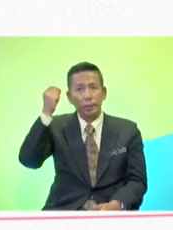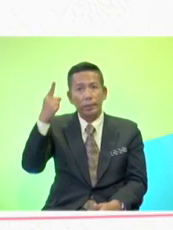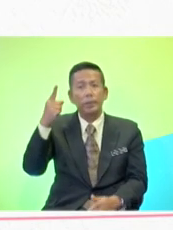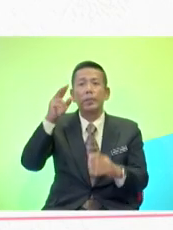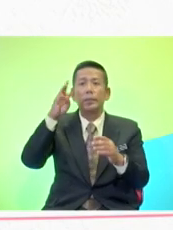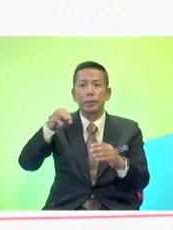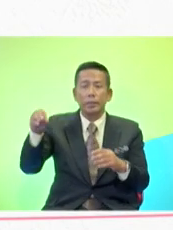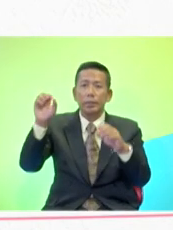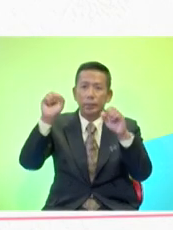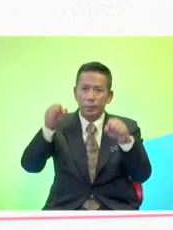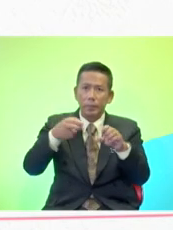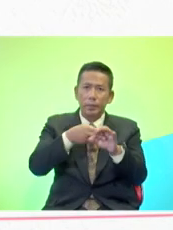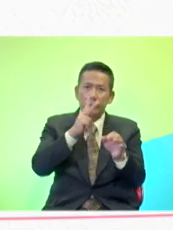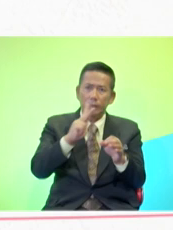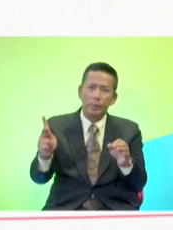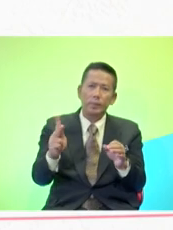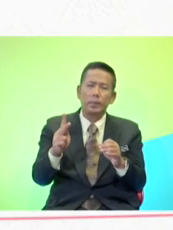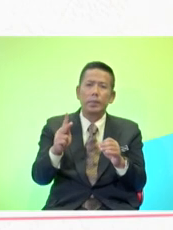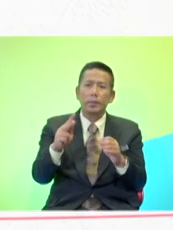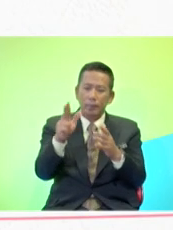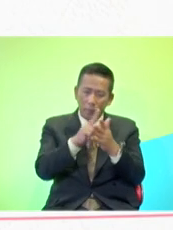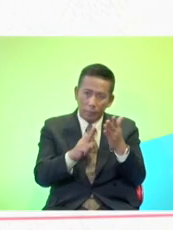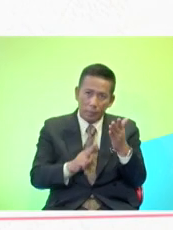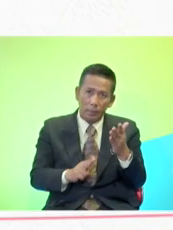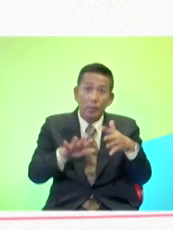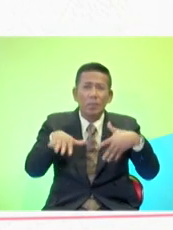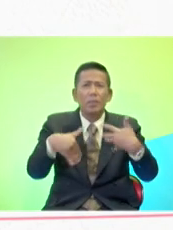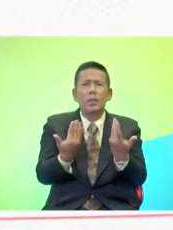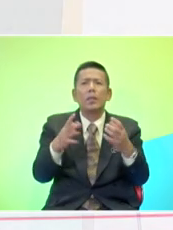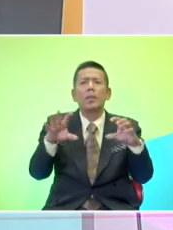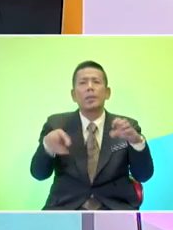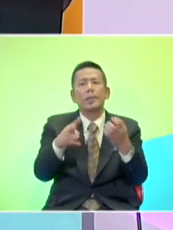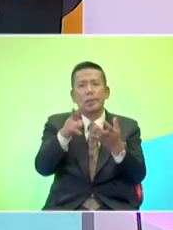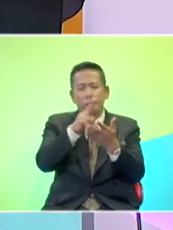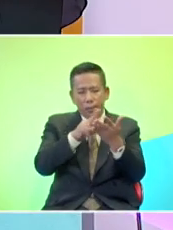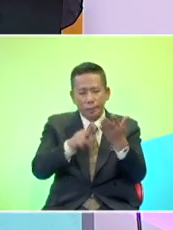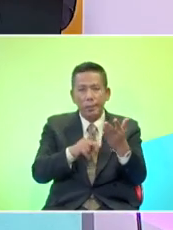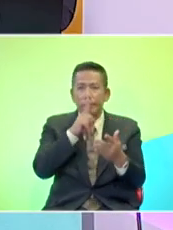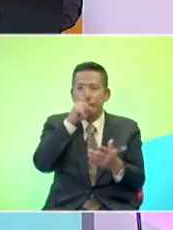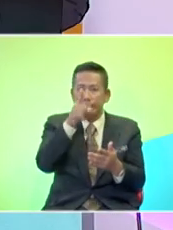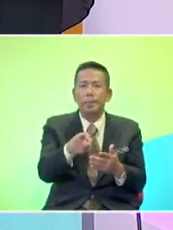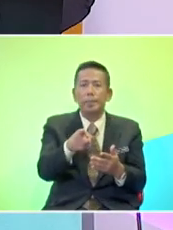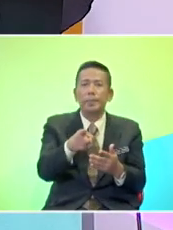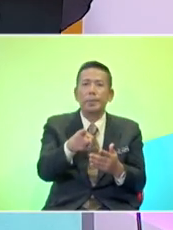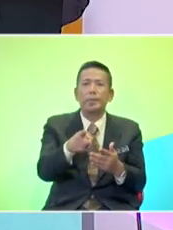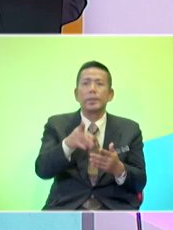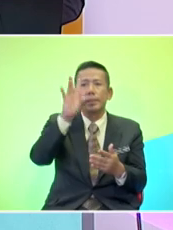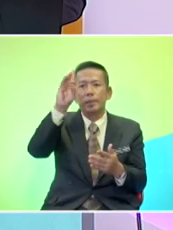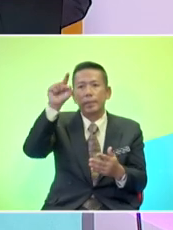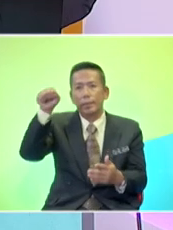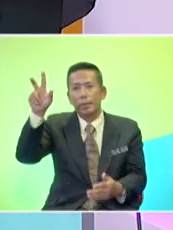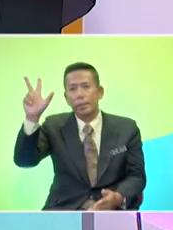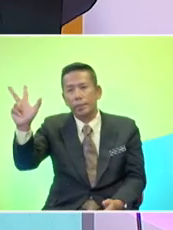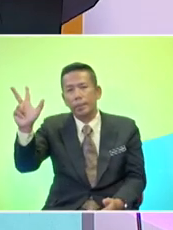menghasilkan motif Bagaimana pula murid ingin menghasilkan seni ukiran sebenarnya ini ya termasuk pada tujuh